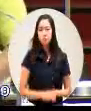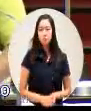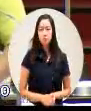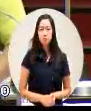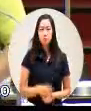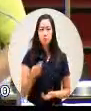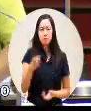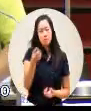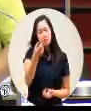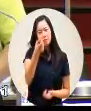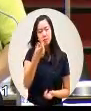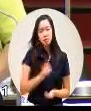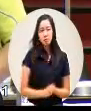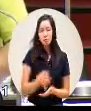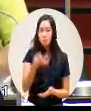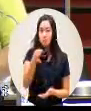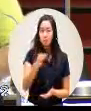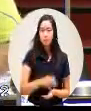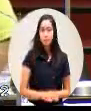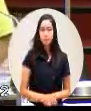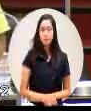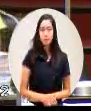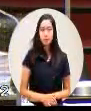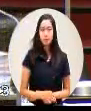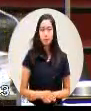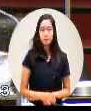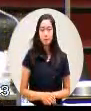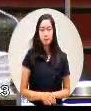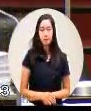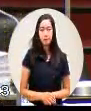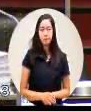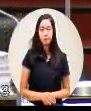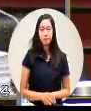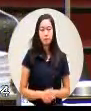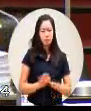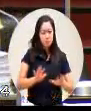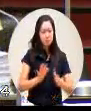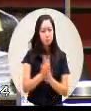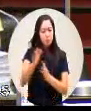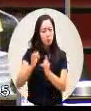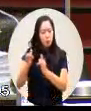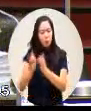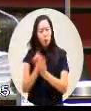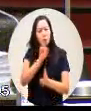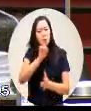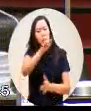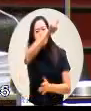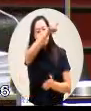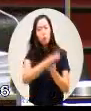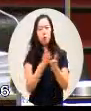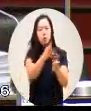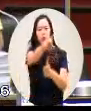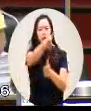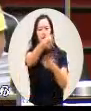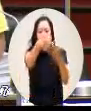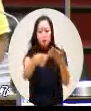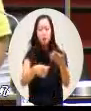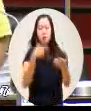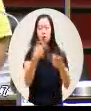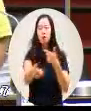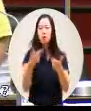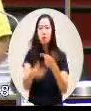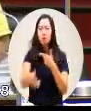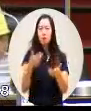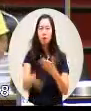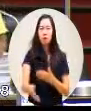征性的所谓的而已嘛。咱今日就是有咧真情，讲这种的不服，请你是不